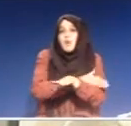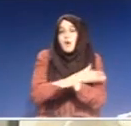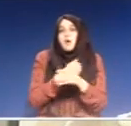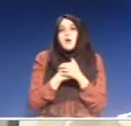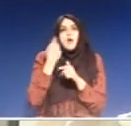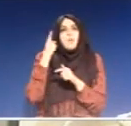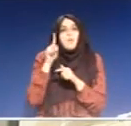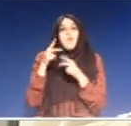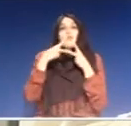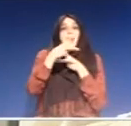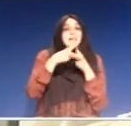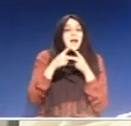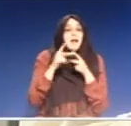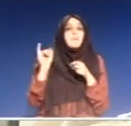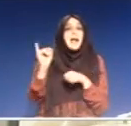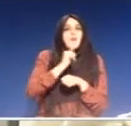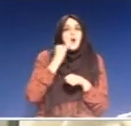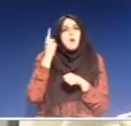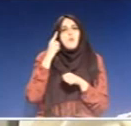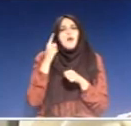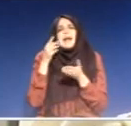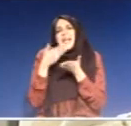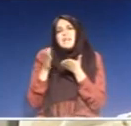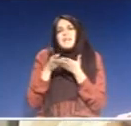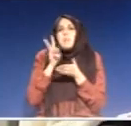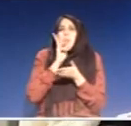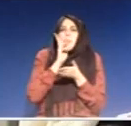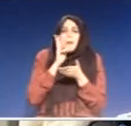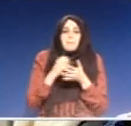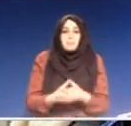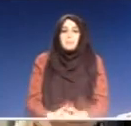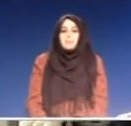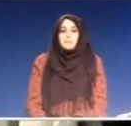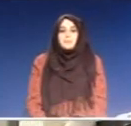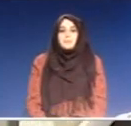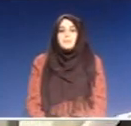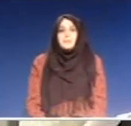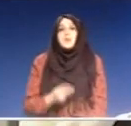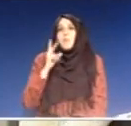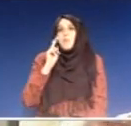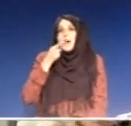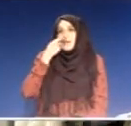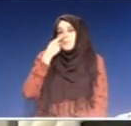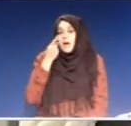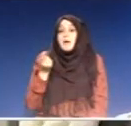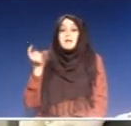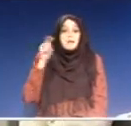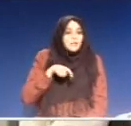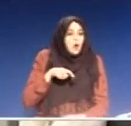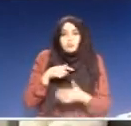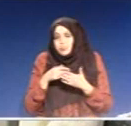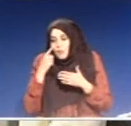يثار إشكال آخر في المستقبل في الحدود. يعني لأنه الخبير لازم يضبط الحدود ولازم